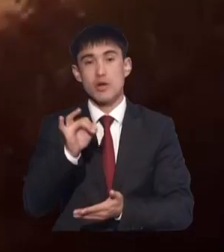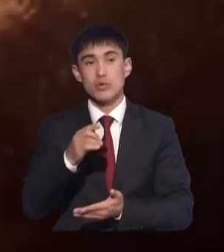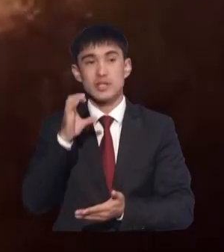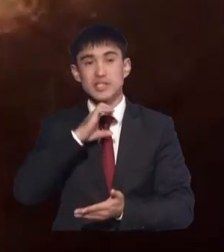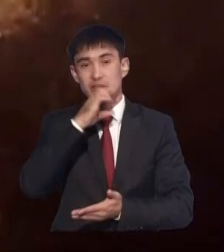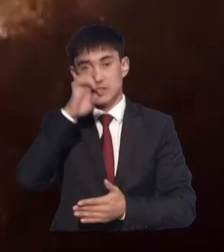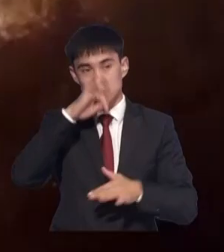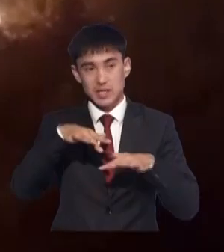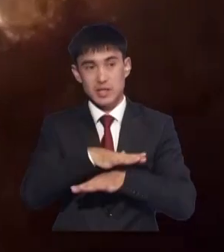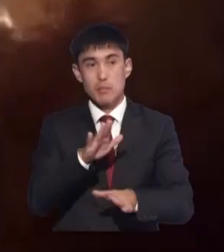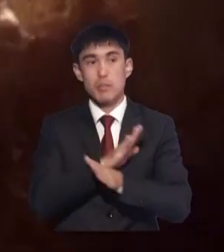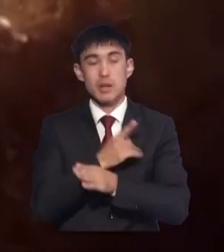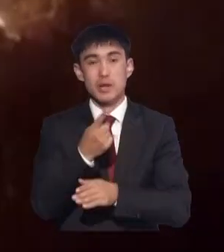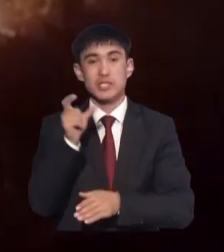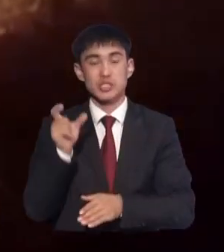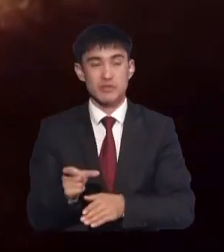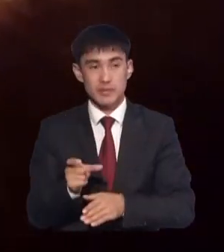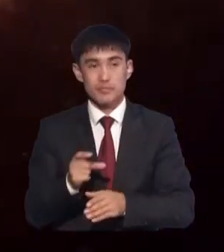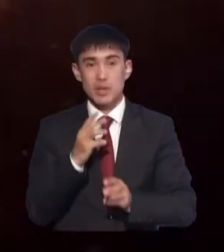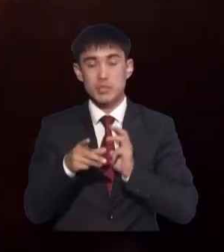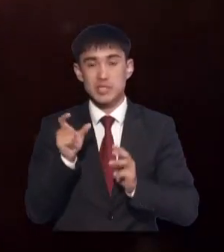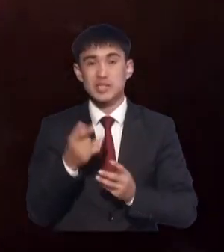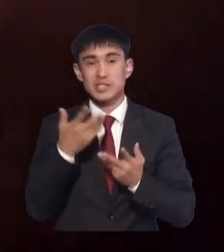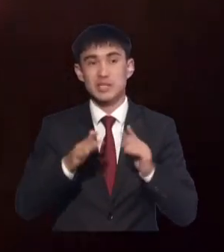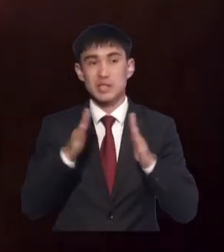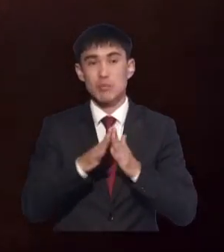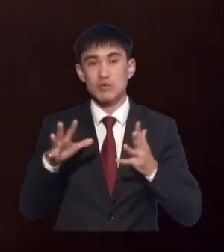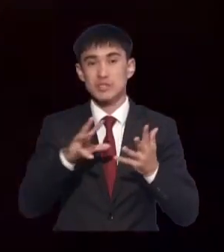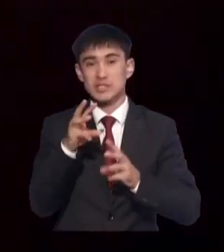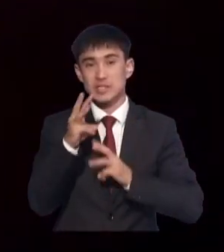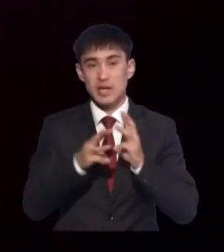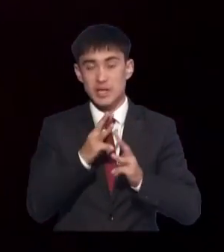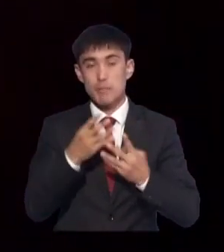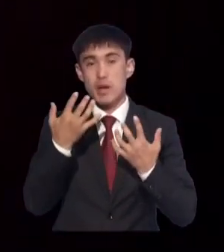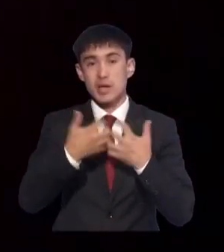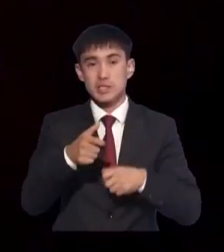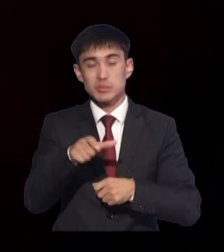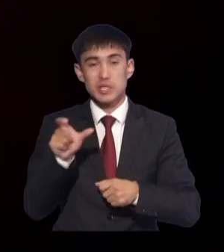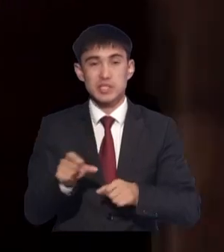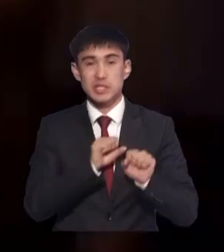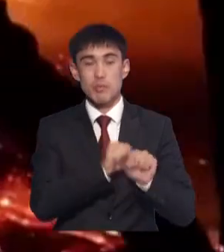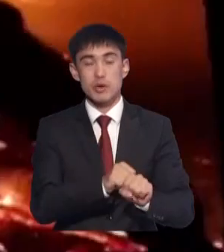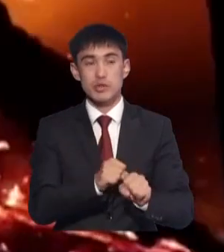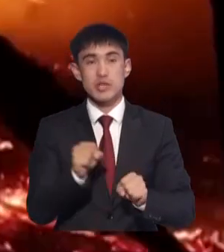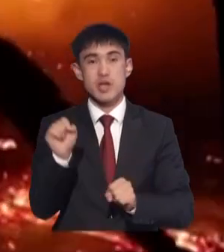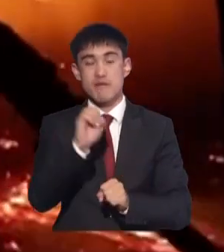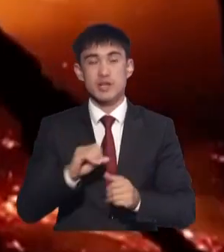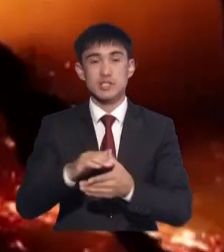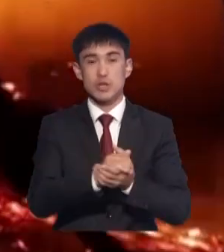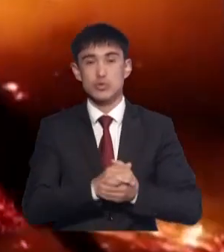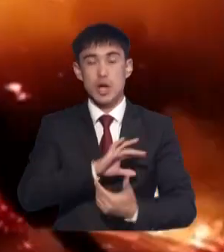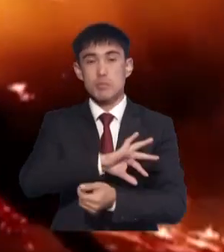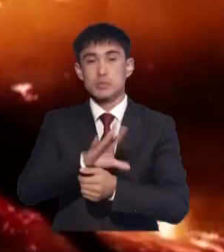севере страны, где погиб один пожарный, а несколько жилых домов уже сгорели. Механизм гражданской обороны Евросоюза